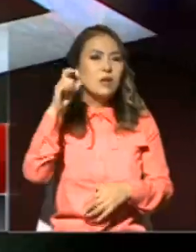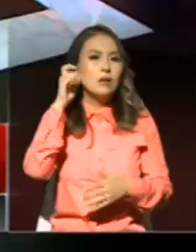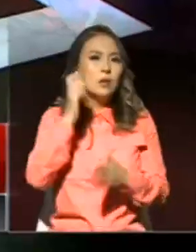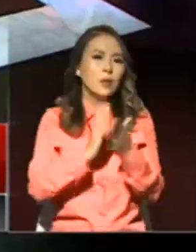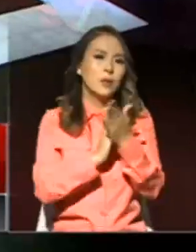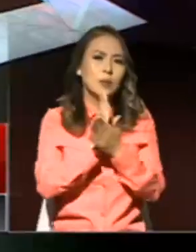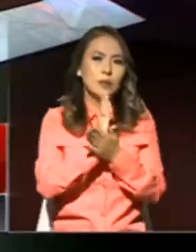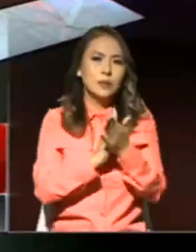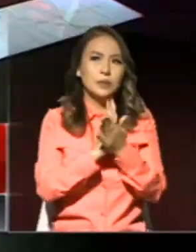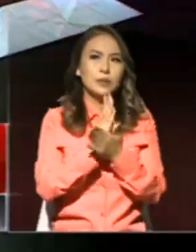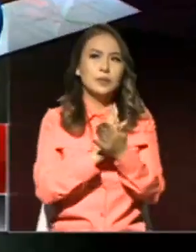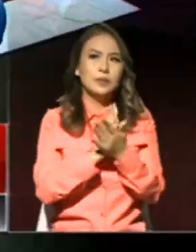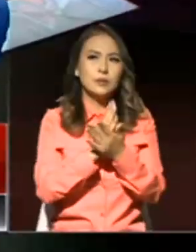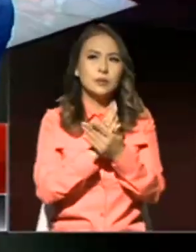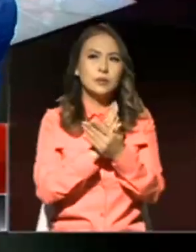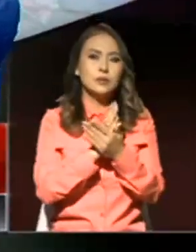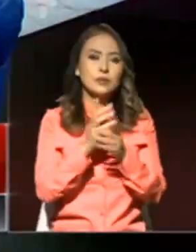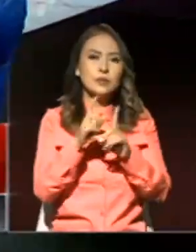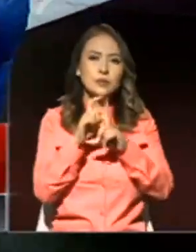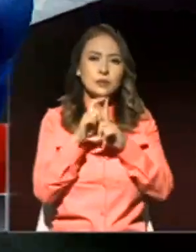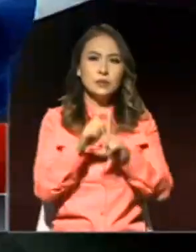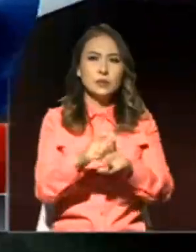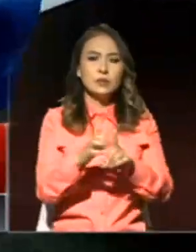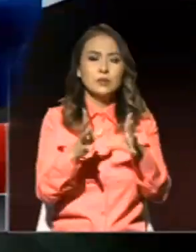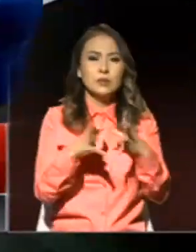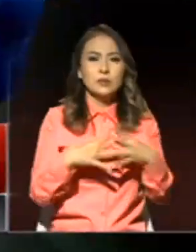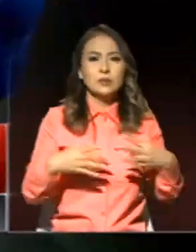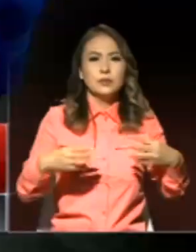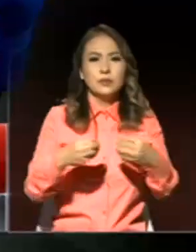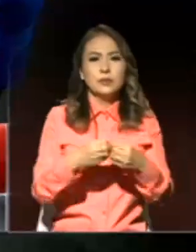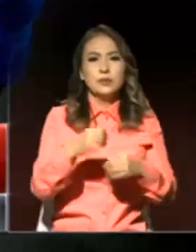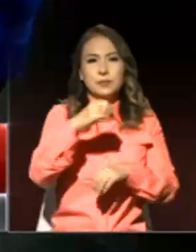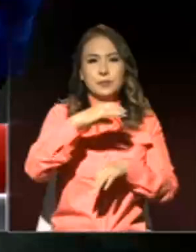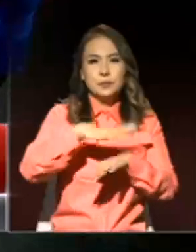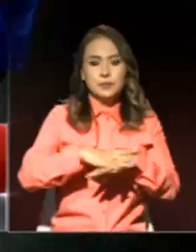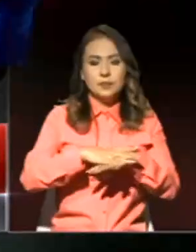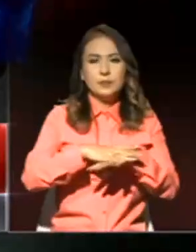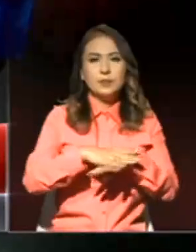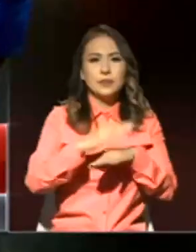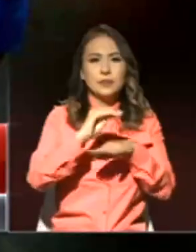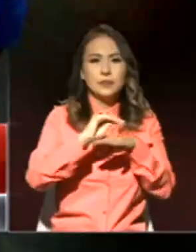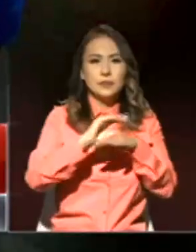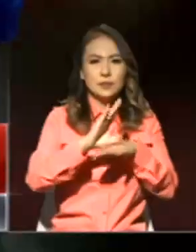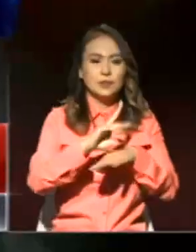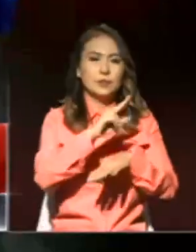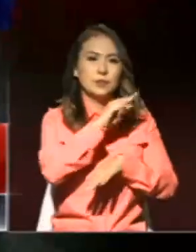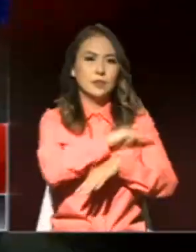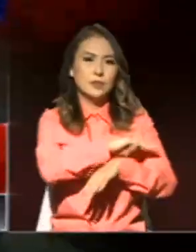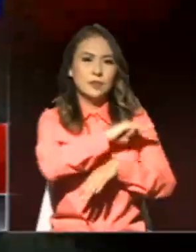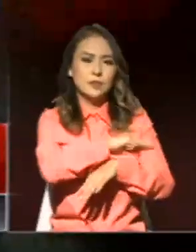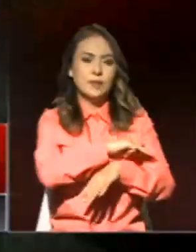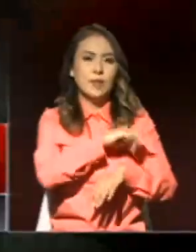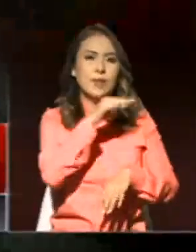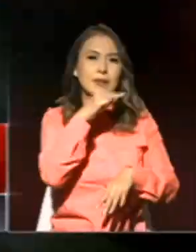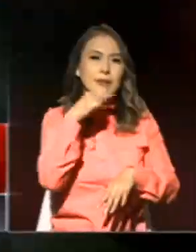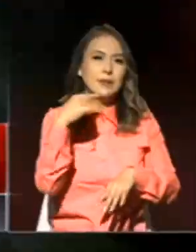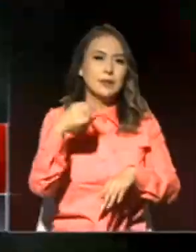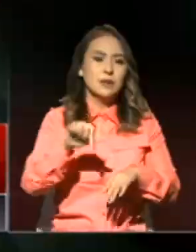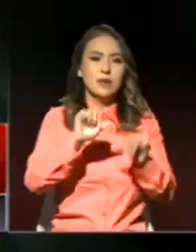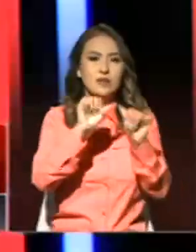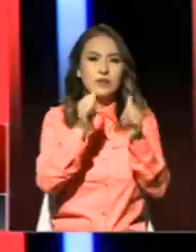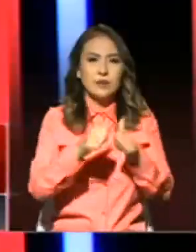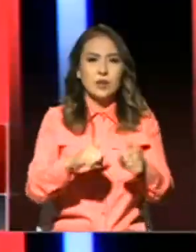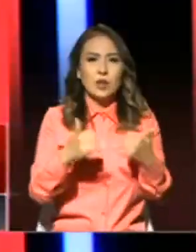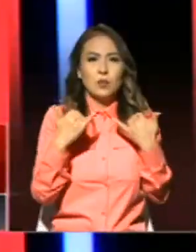Енді тағы да бір сөзімді айтып кеттім. Отбасы банкінің жұмысы жинақталған ақшамен берілген несиенің балансына сәйкес. Яғни отбасы